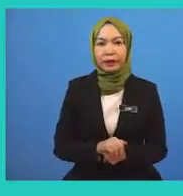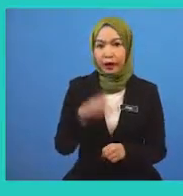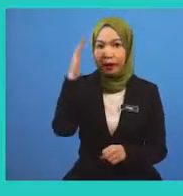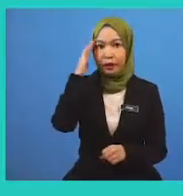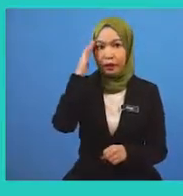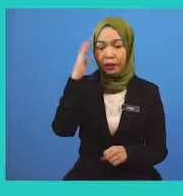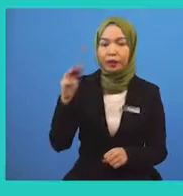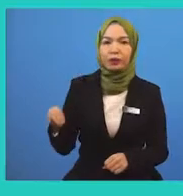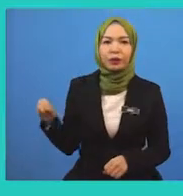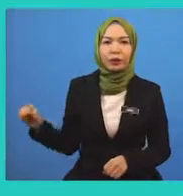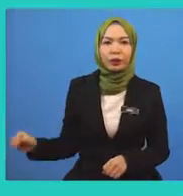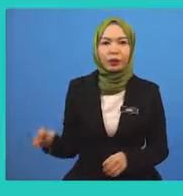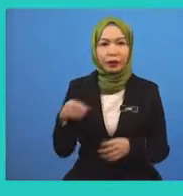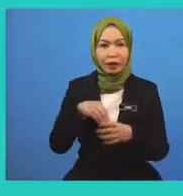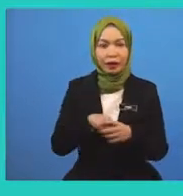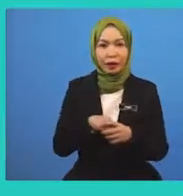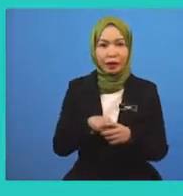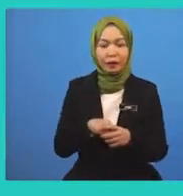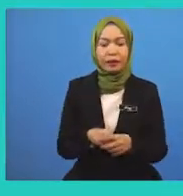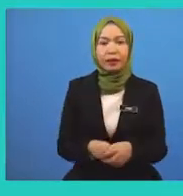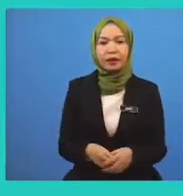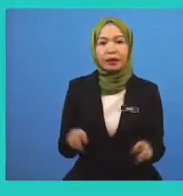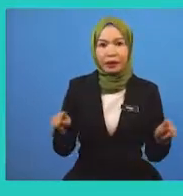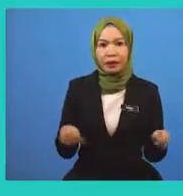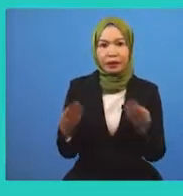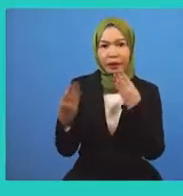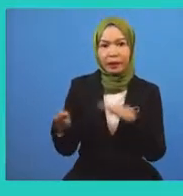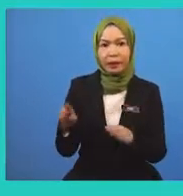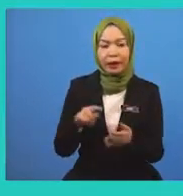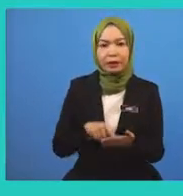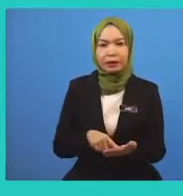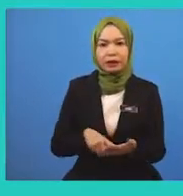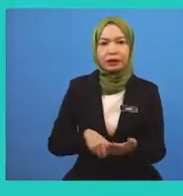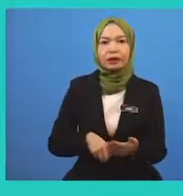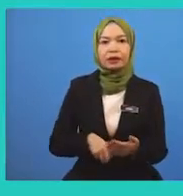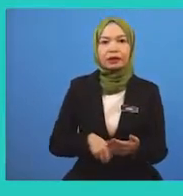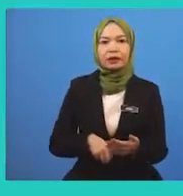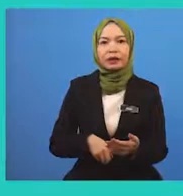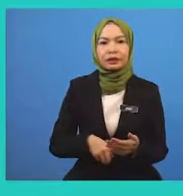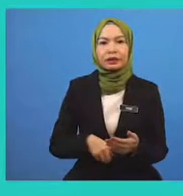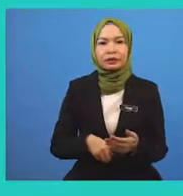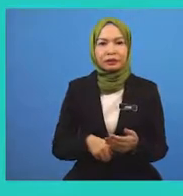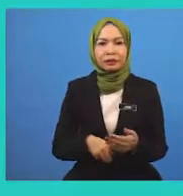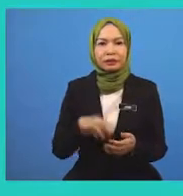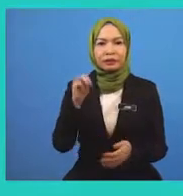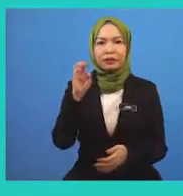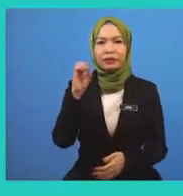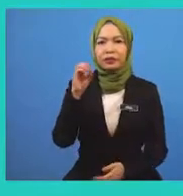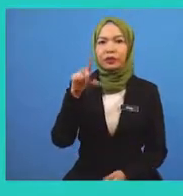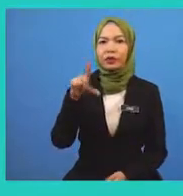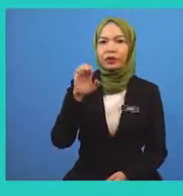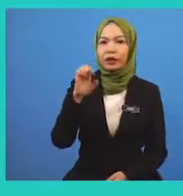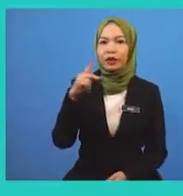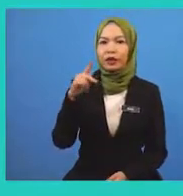Tahukah murid-murid, dalam tindak balas ini, molekul gas hidrogen terdiri daripada 2